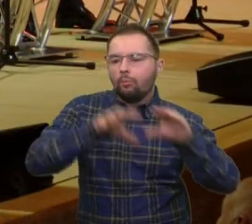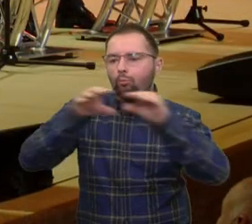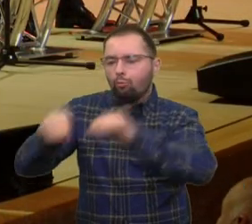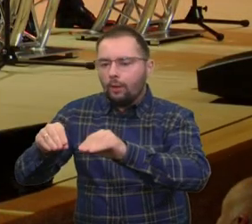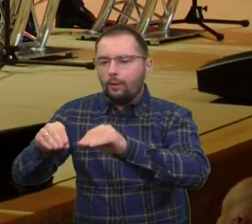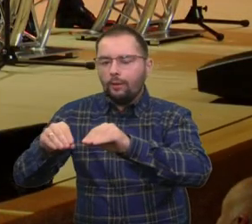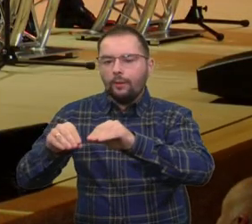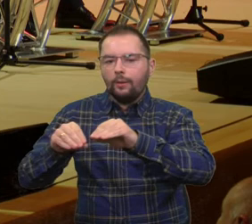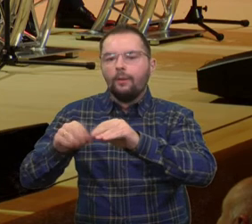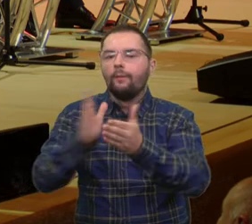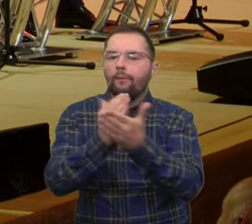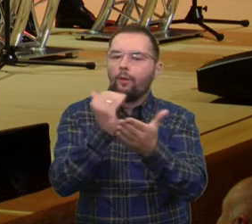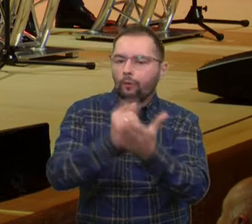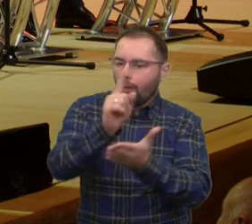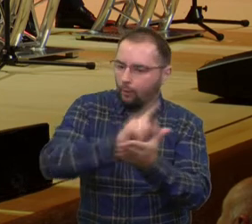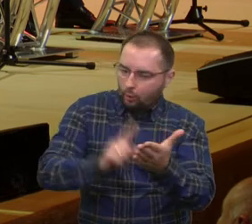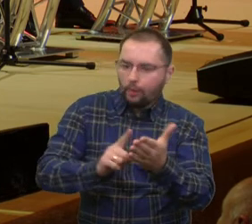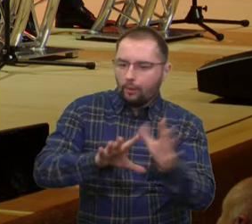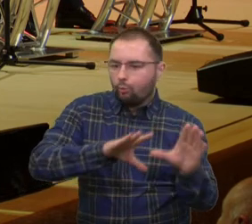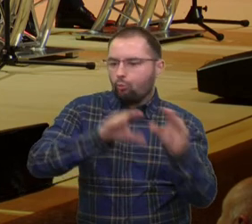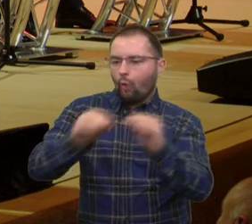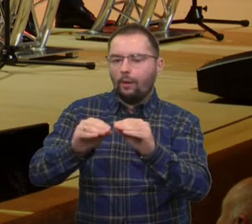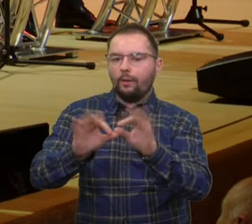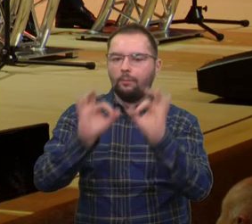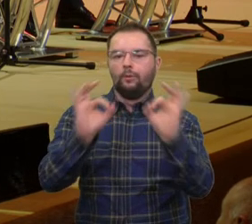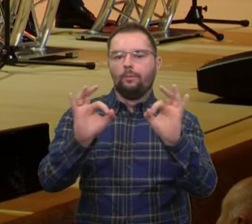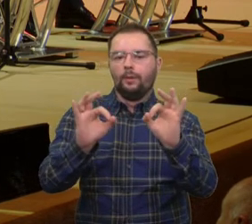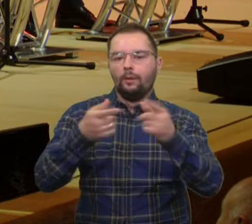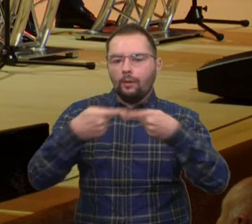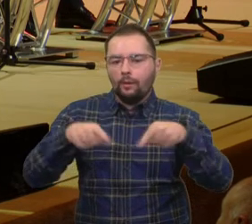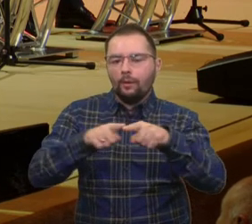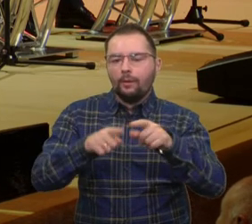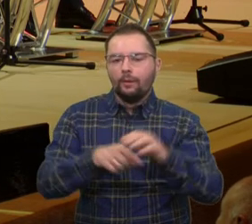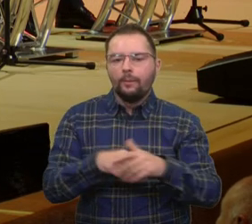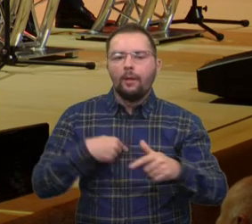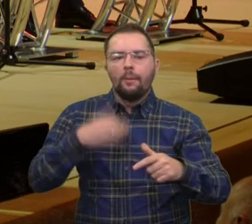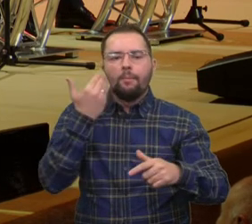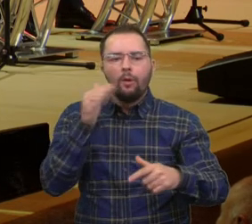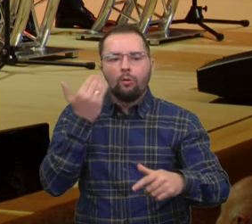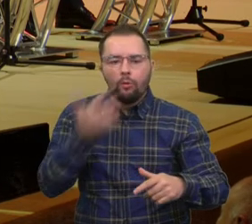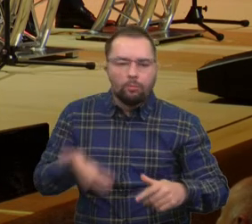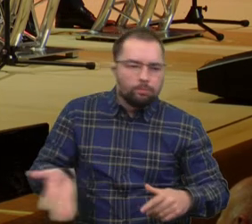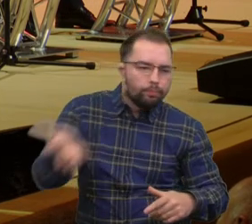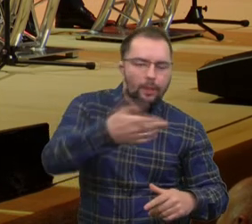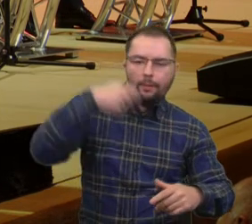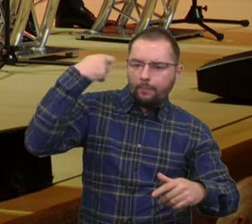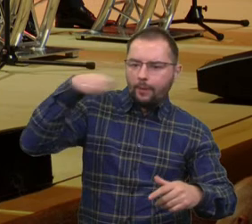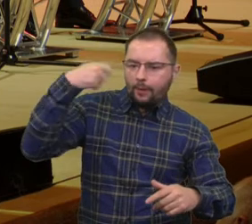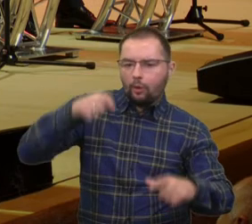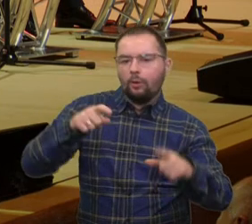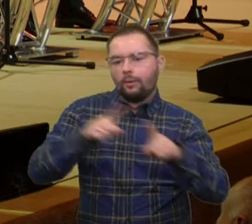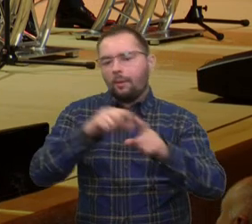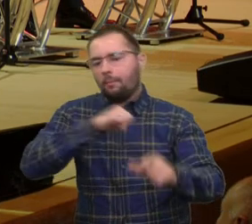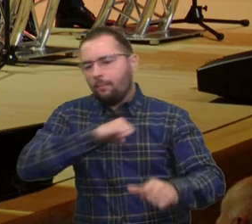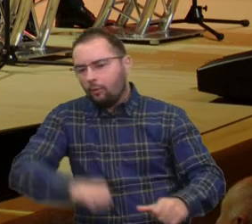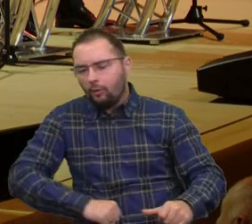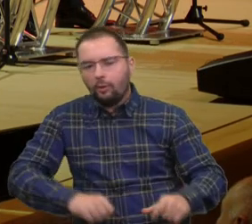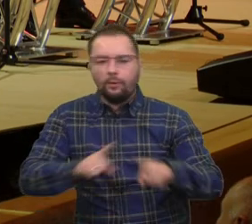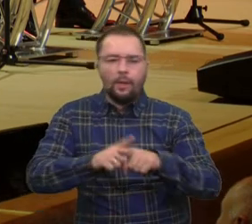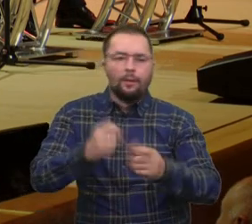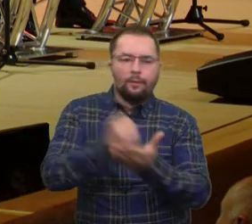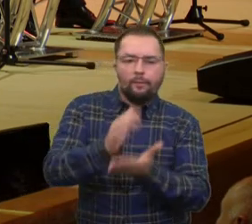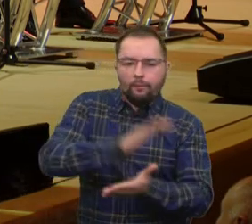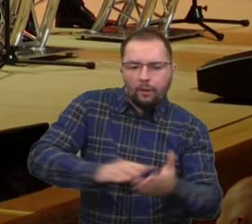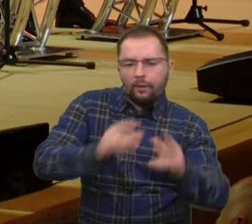grunt województwa śląskiego. Ja też bardzo dziękuję wszystkim prezydentom, burmistrzom,